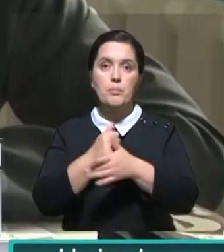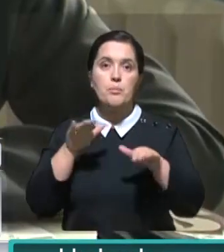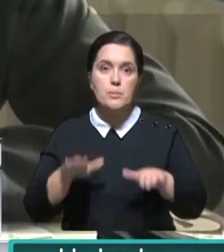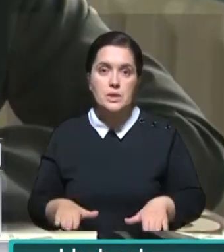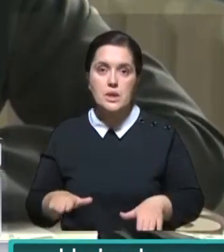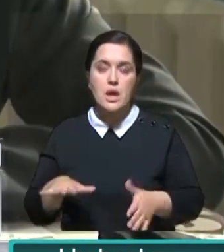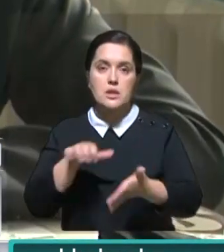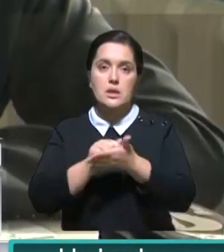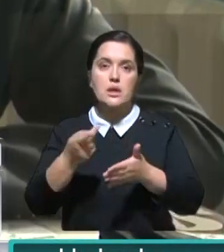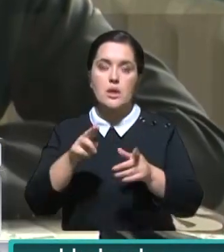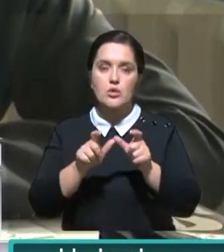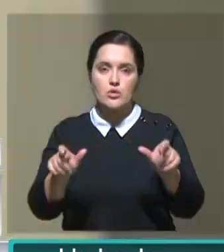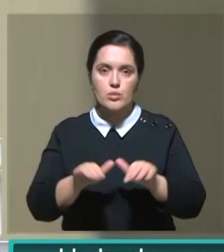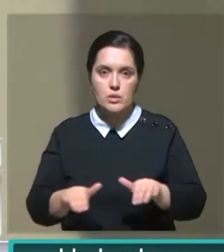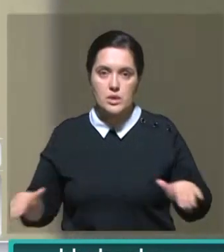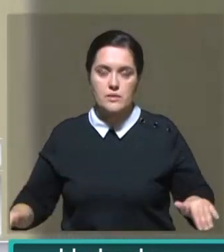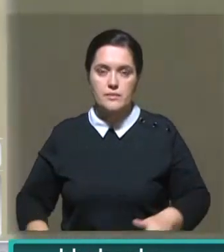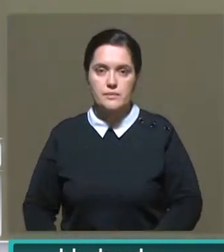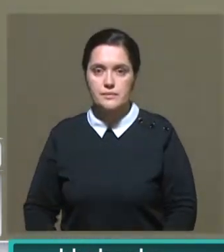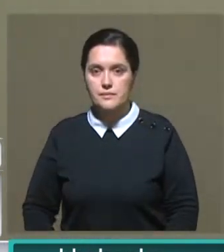места проведения занятий для школьников.